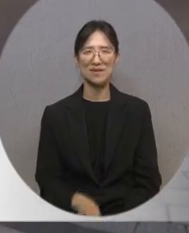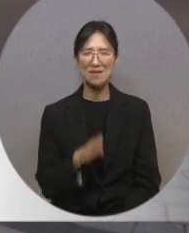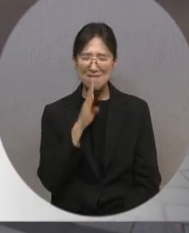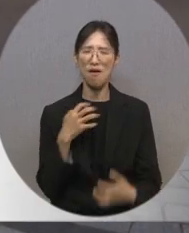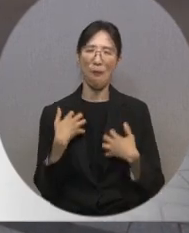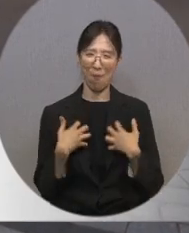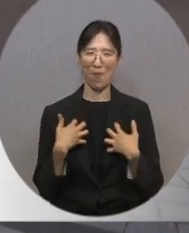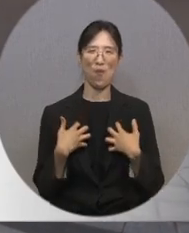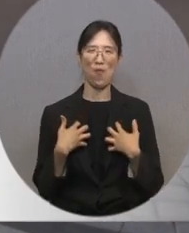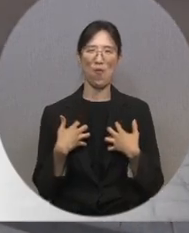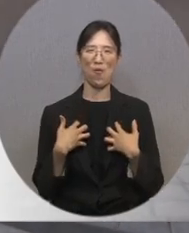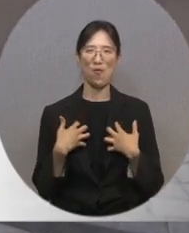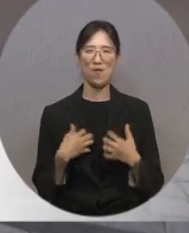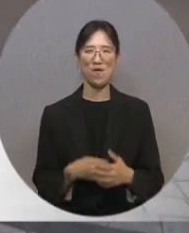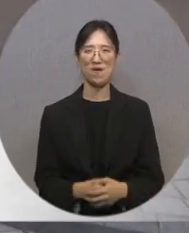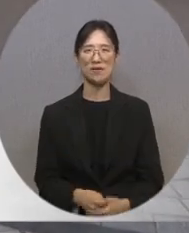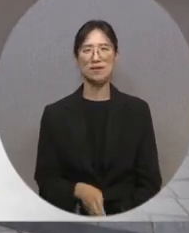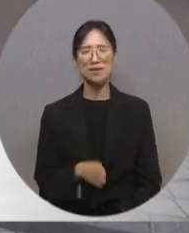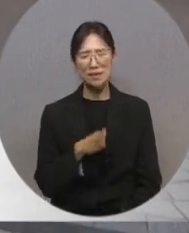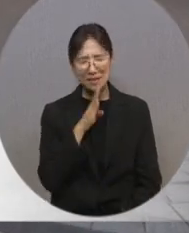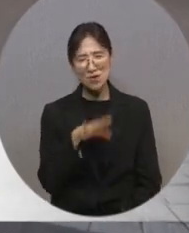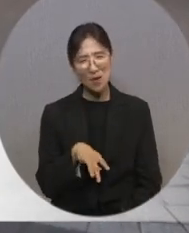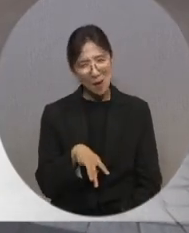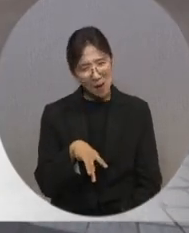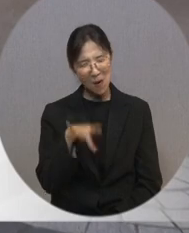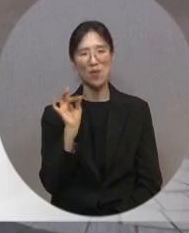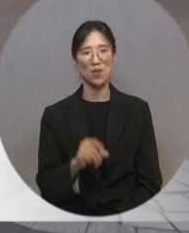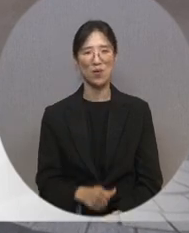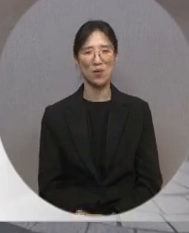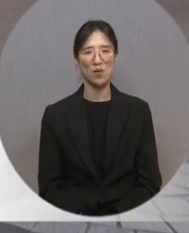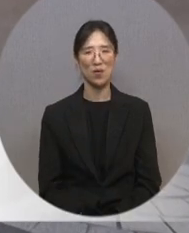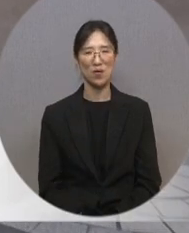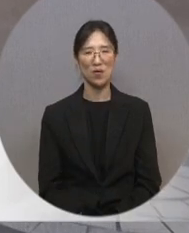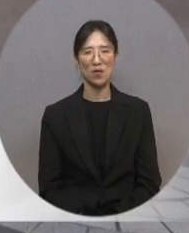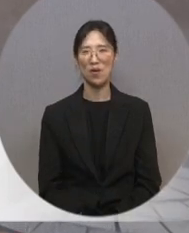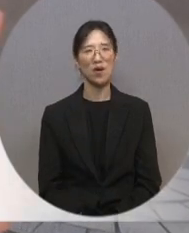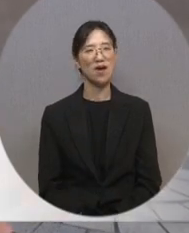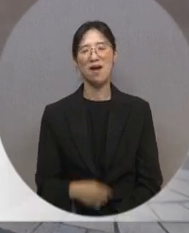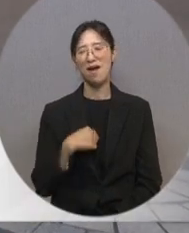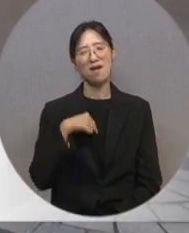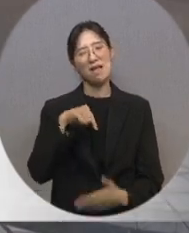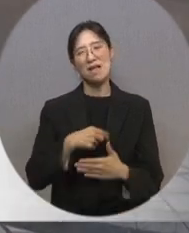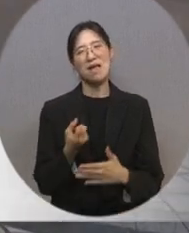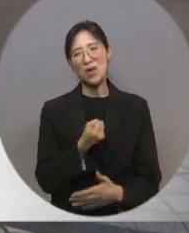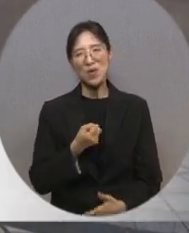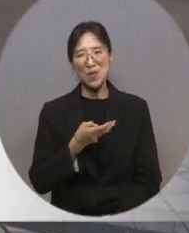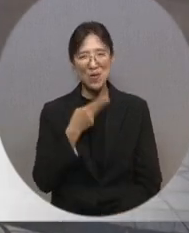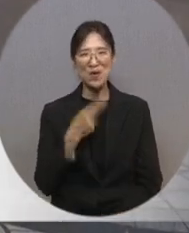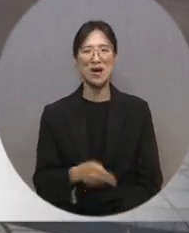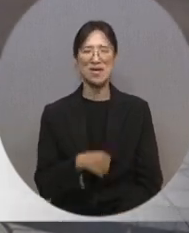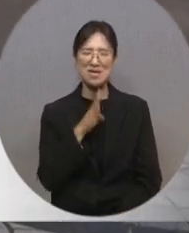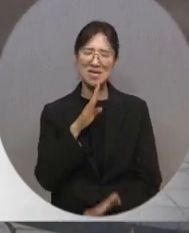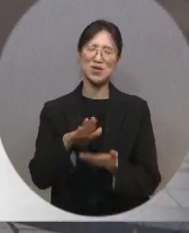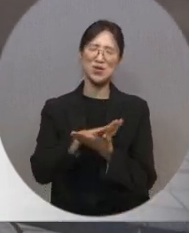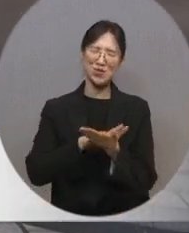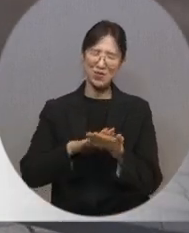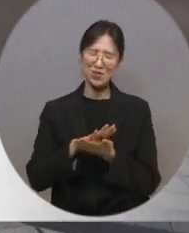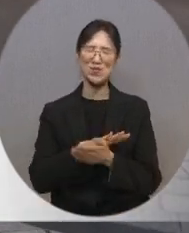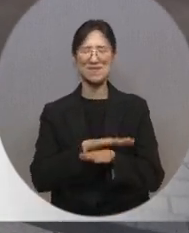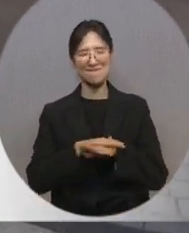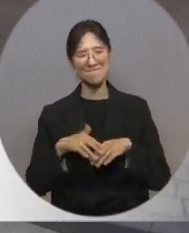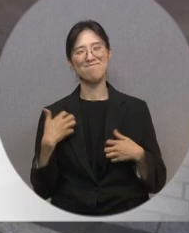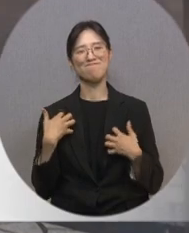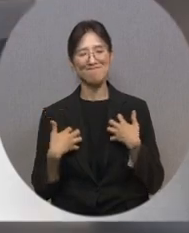재미가 있고 그냥 진짜요. 처음이야. 와, 뭔도 없어. 진짜 잘